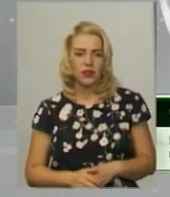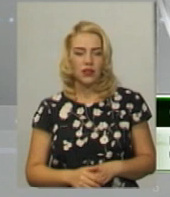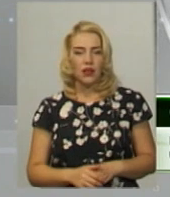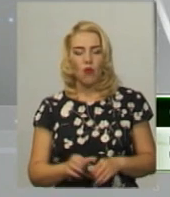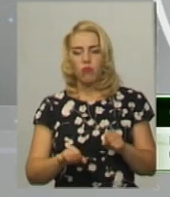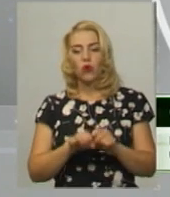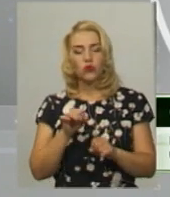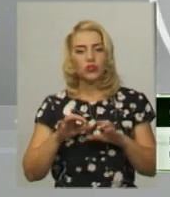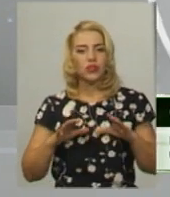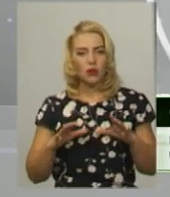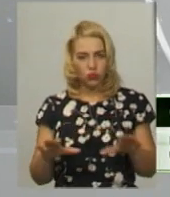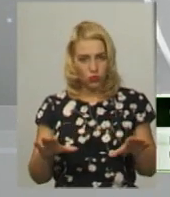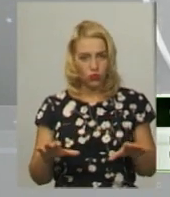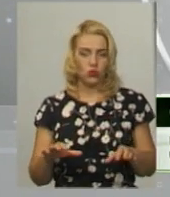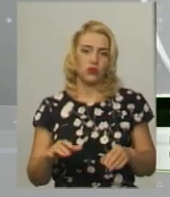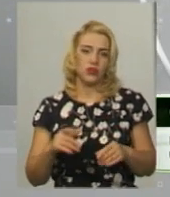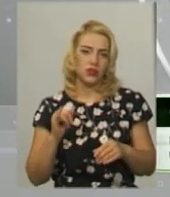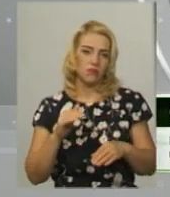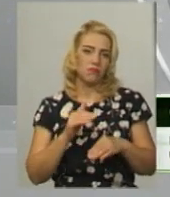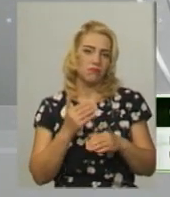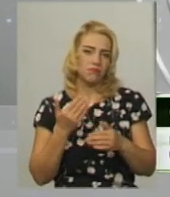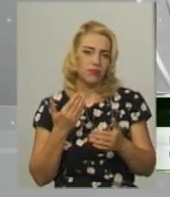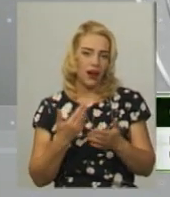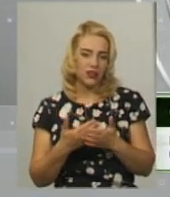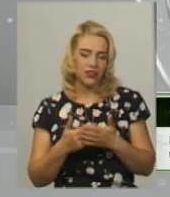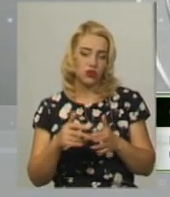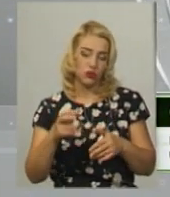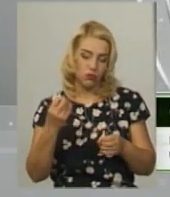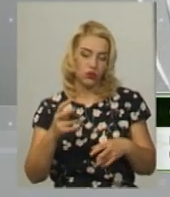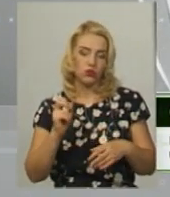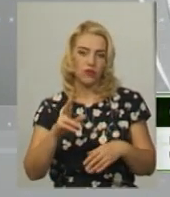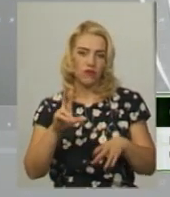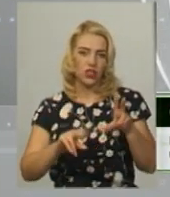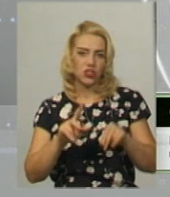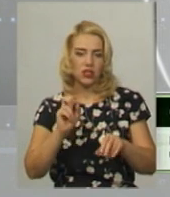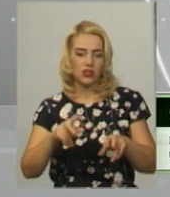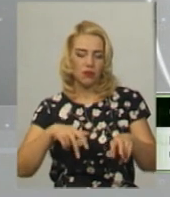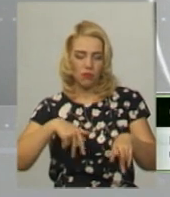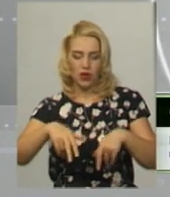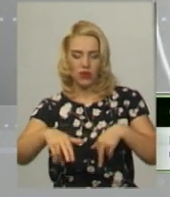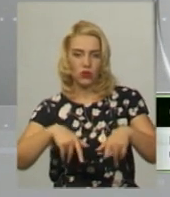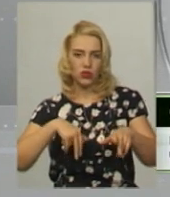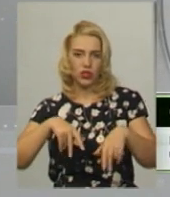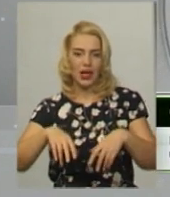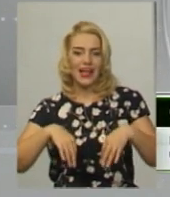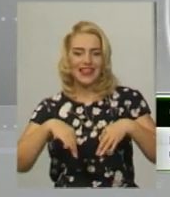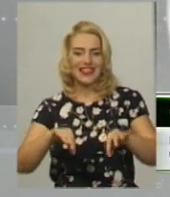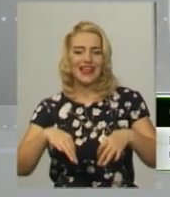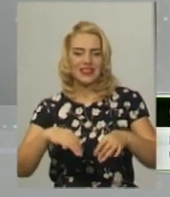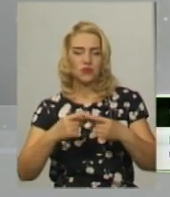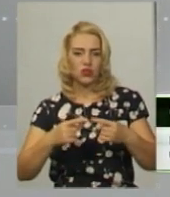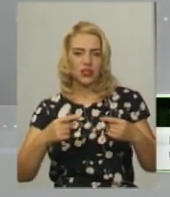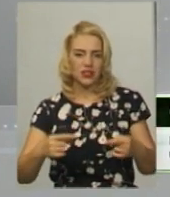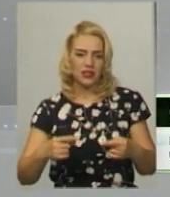було. Вони хаотично переходили пішохідним переходом, не зупиняють. Транспортний засіб через декілька там